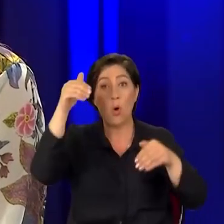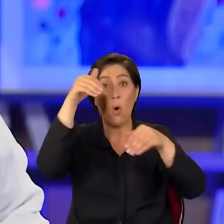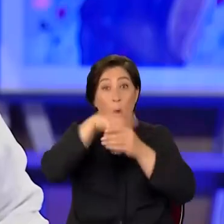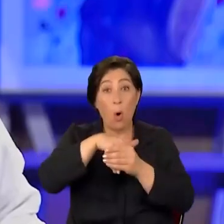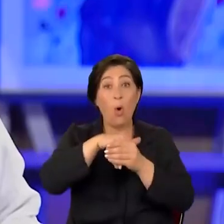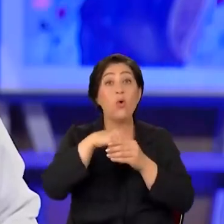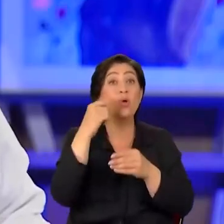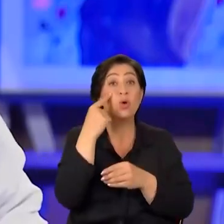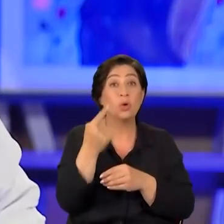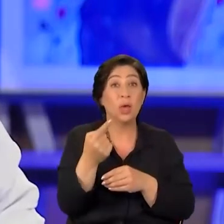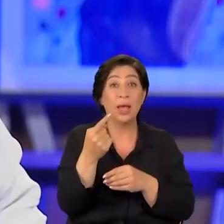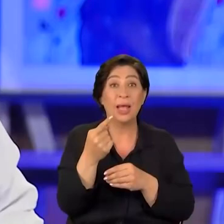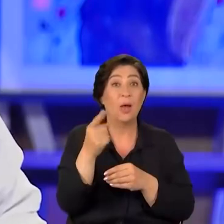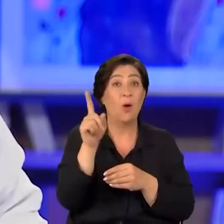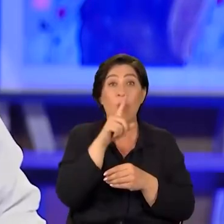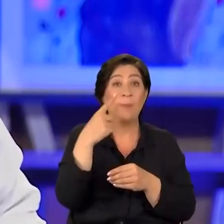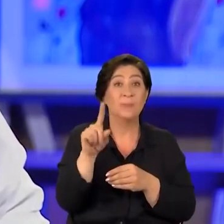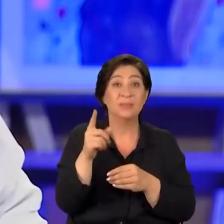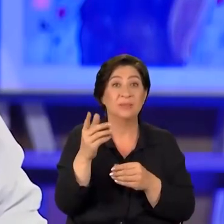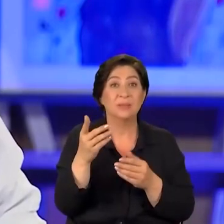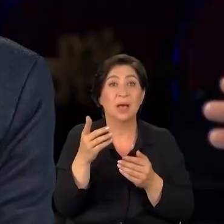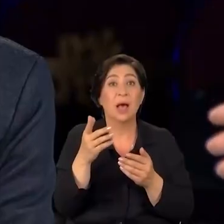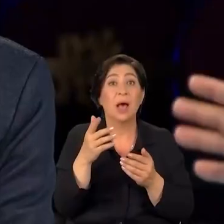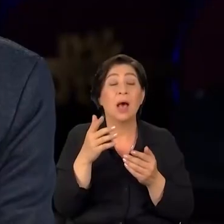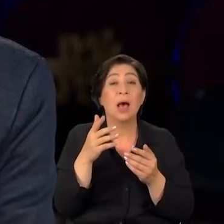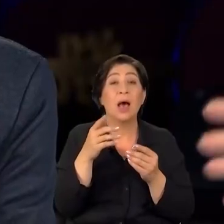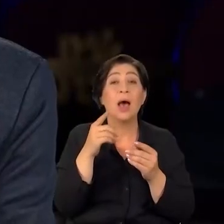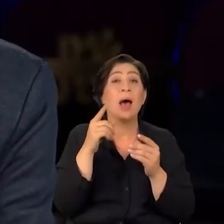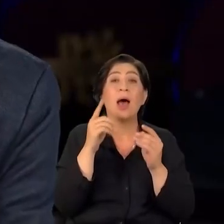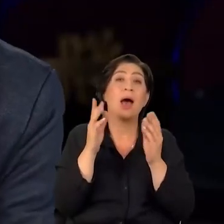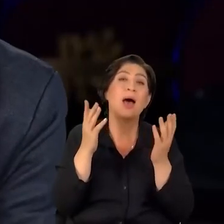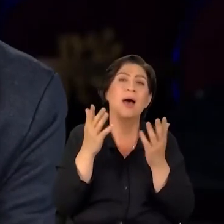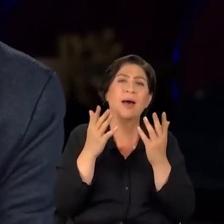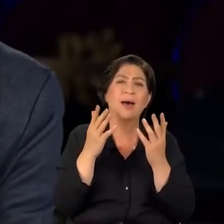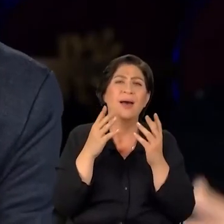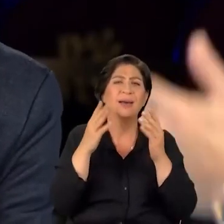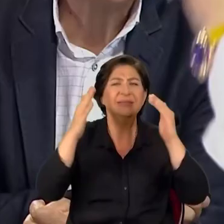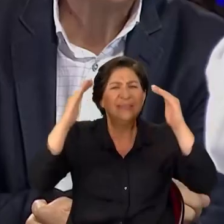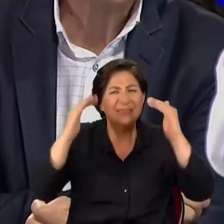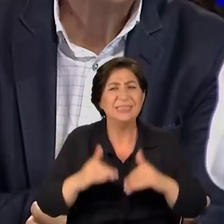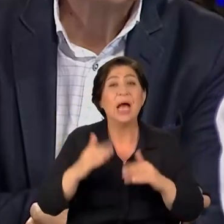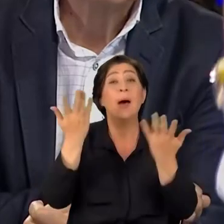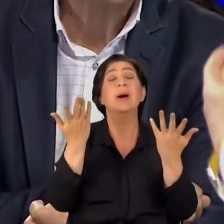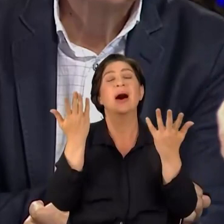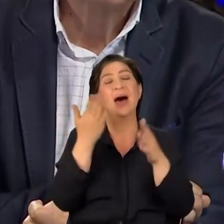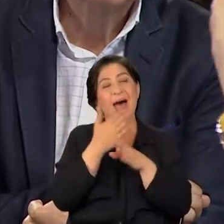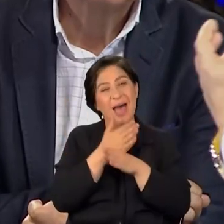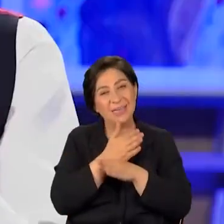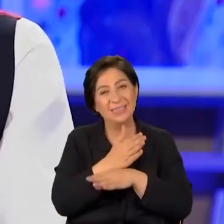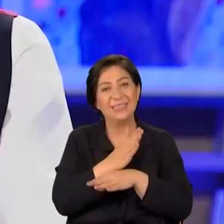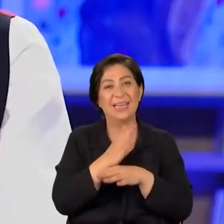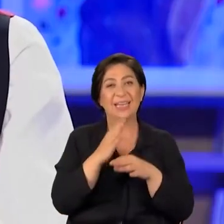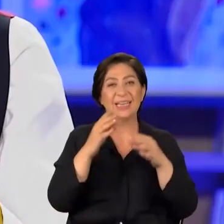oranı... 10 binde. Ama Maçoğlu'nun komünist manlışı çok... Evet, yerlerde yani aslında aynen